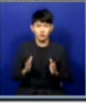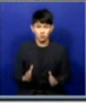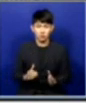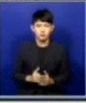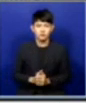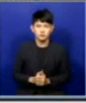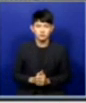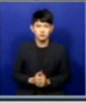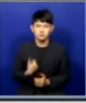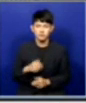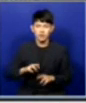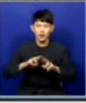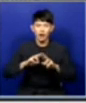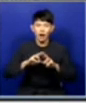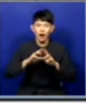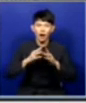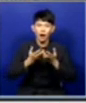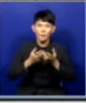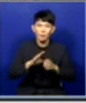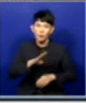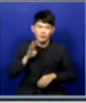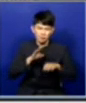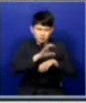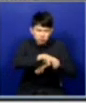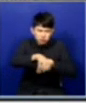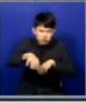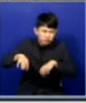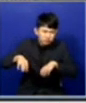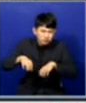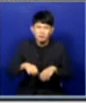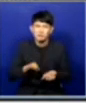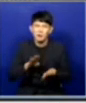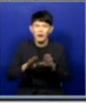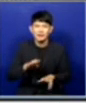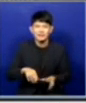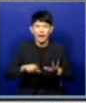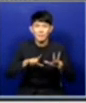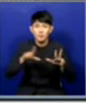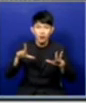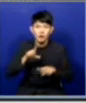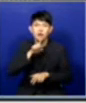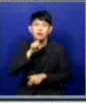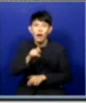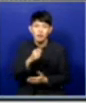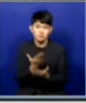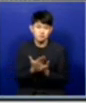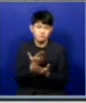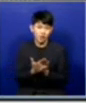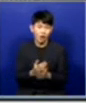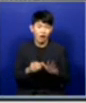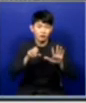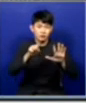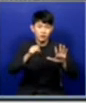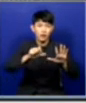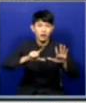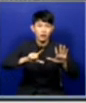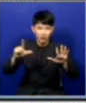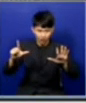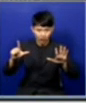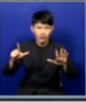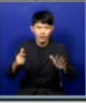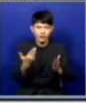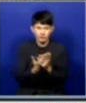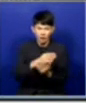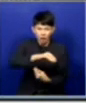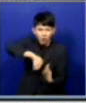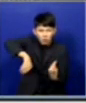านผู้ประกอบการต้องถามไปที่รัฐบาลว่าจริงๆแล้วเงิน 500,000 ล้านเนี่ยมันจะถึงผู้ประกอบการ